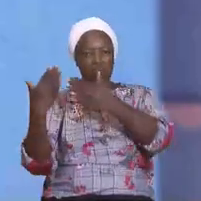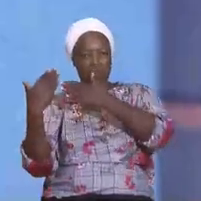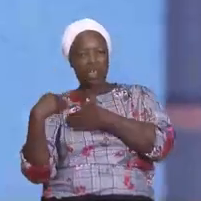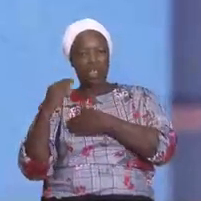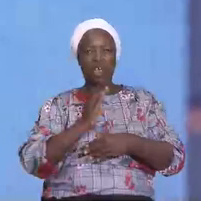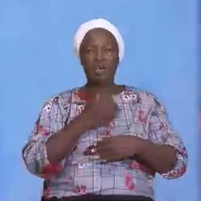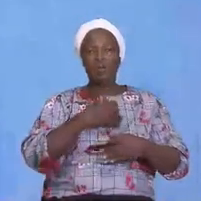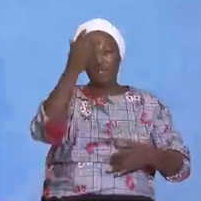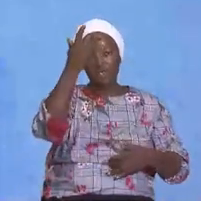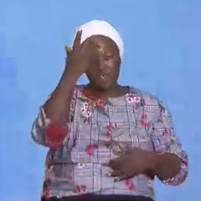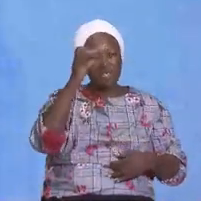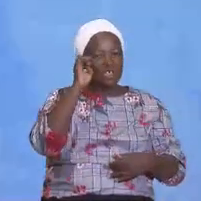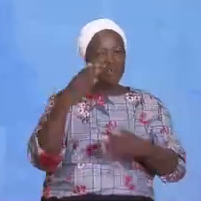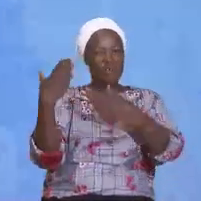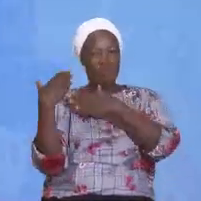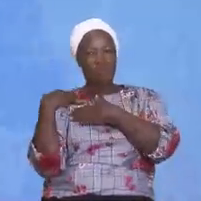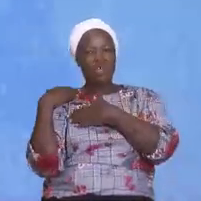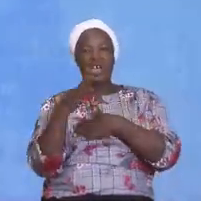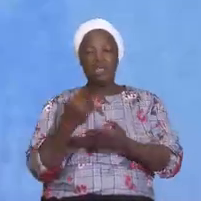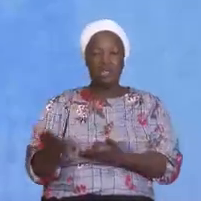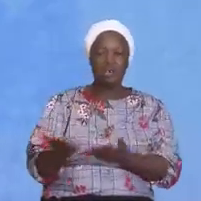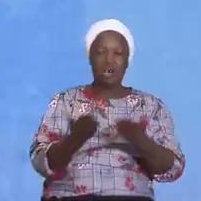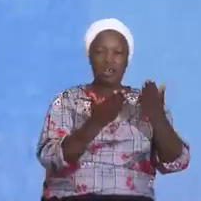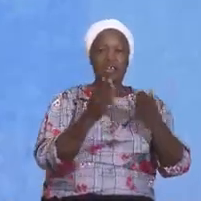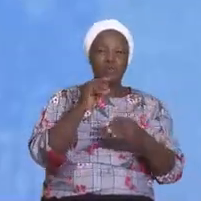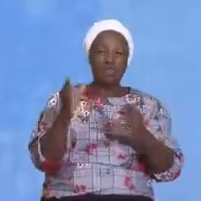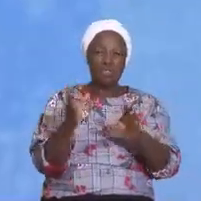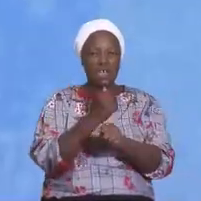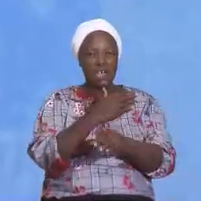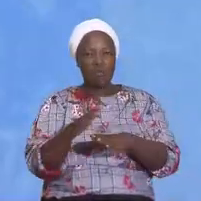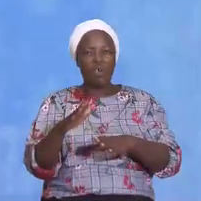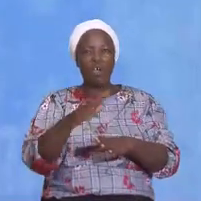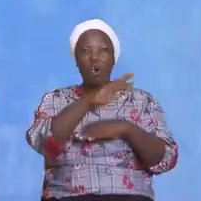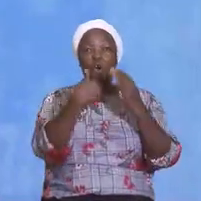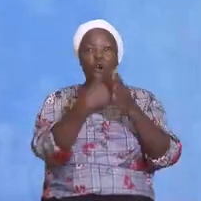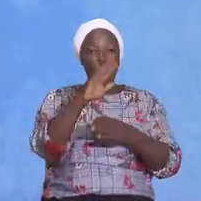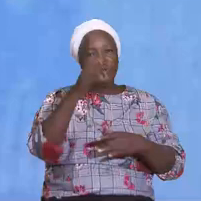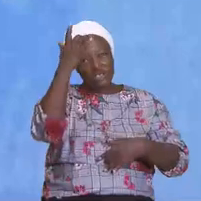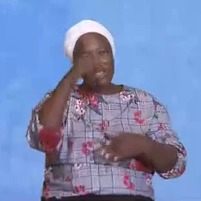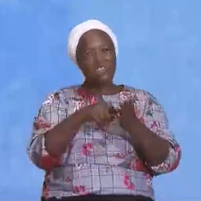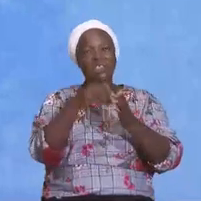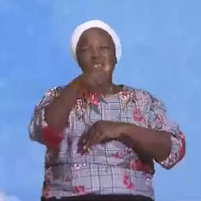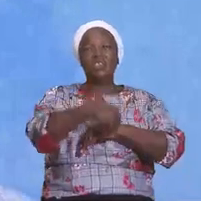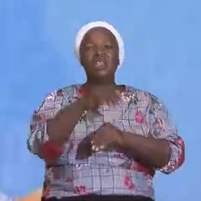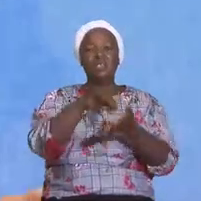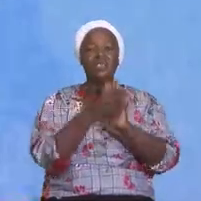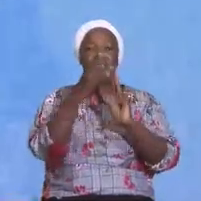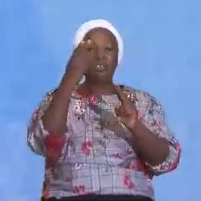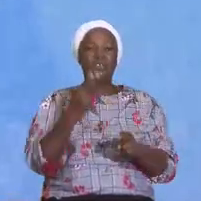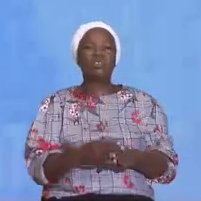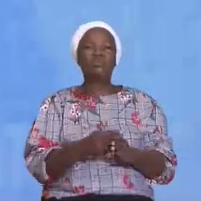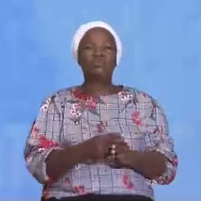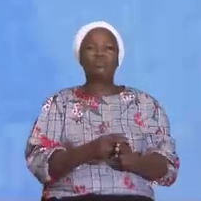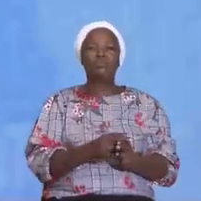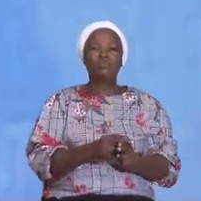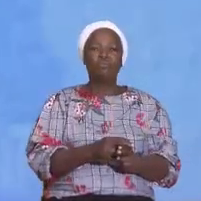infirmités. Et il s'est chargé de nos maladies. Il va porter, il va prendre, il va